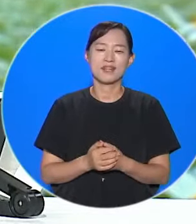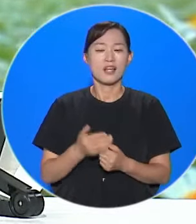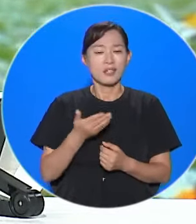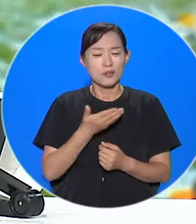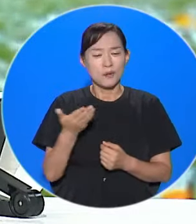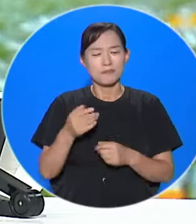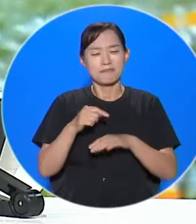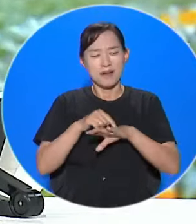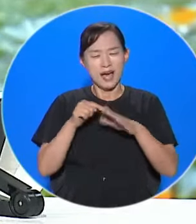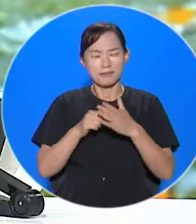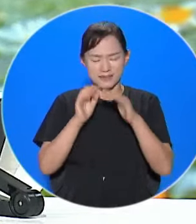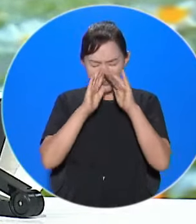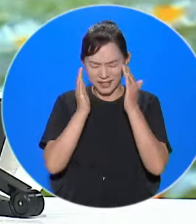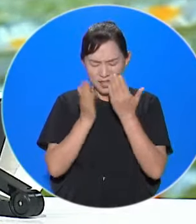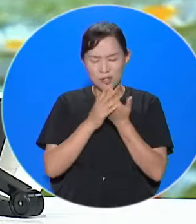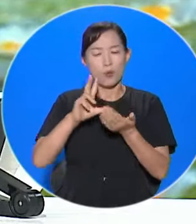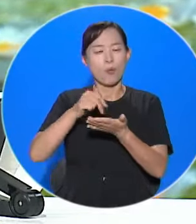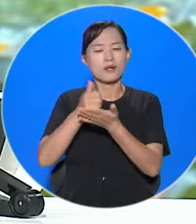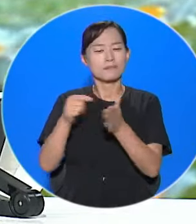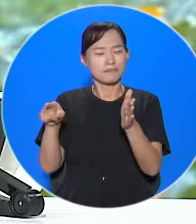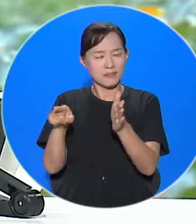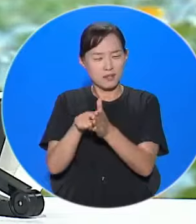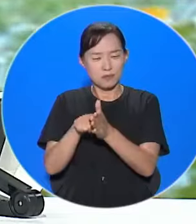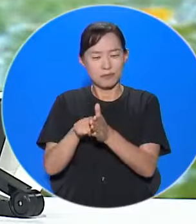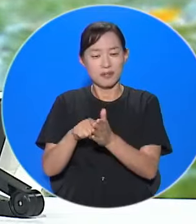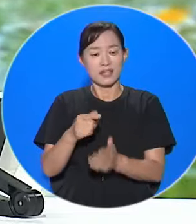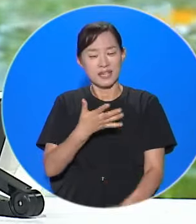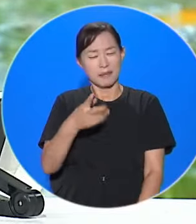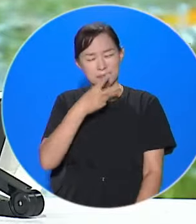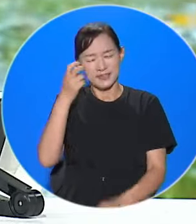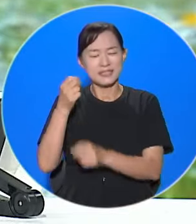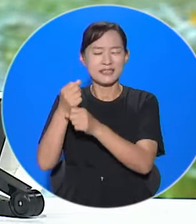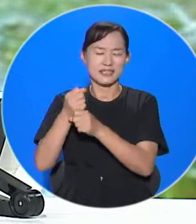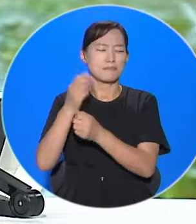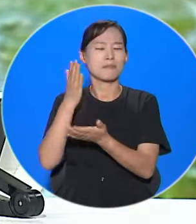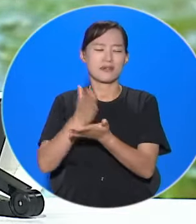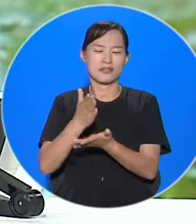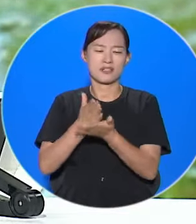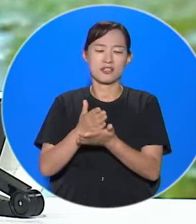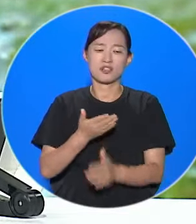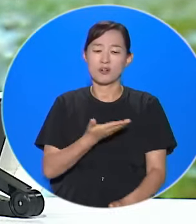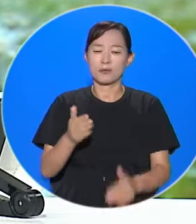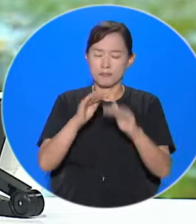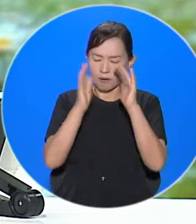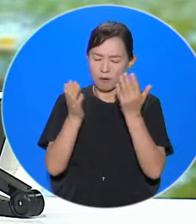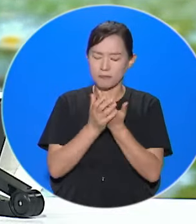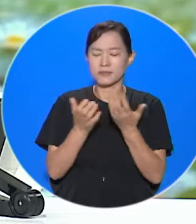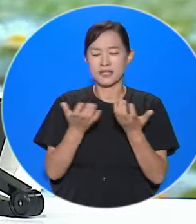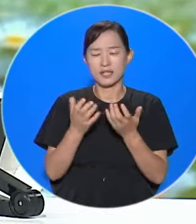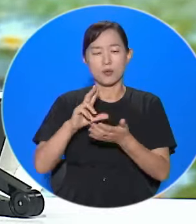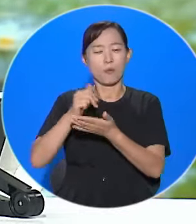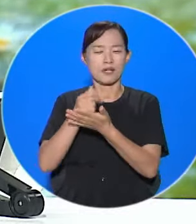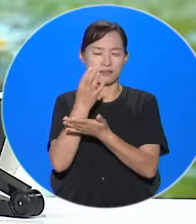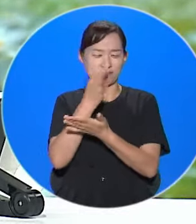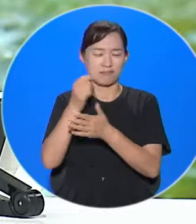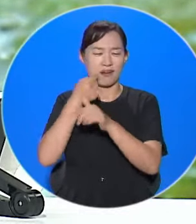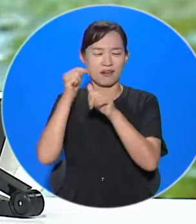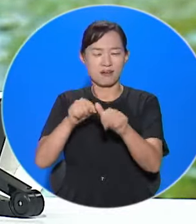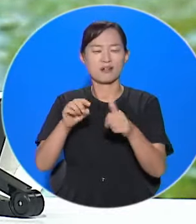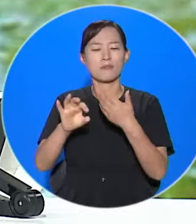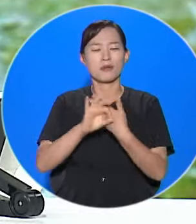너는 마음을 다하여 여호와를 신뢰하고 내 명철을 의지하지 말라. 너는 범사의 그를 인정하라.